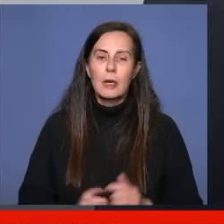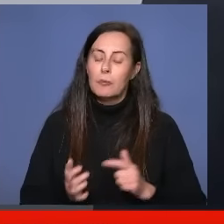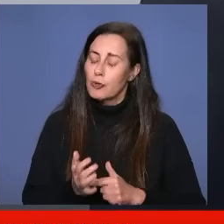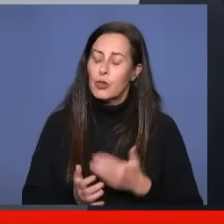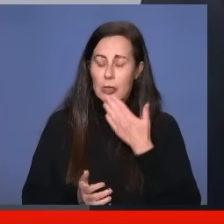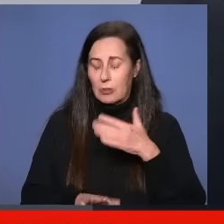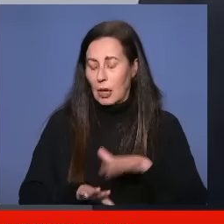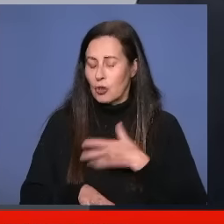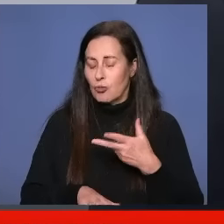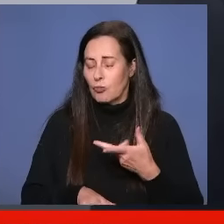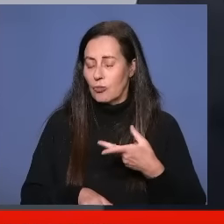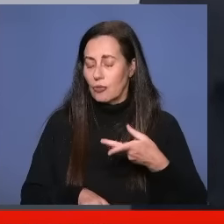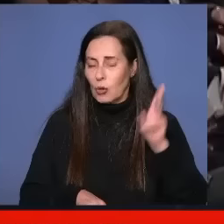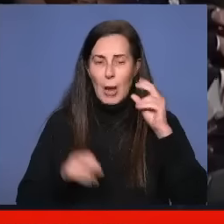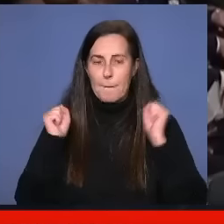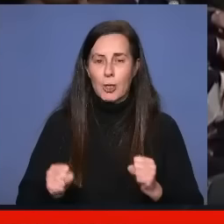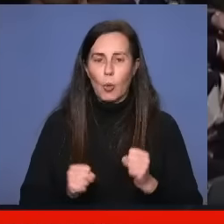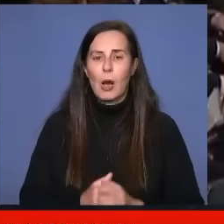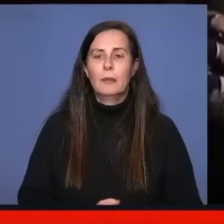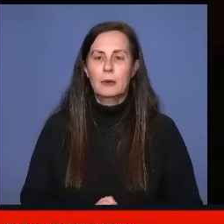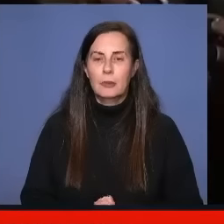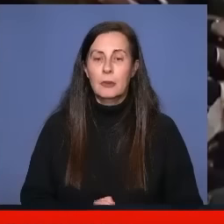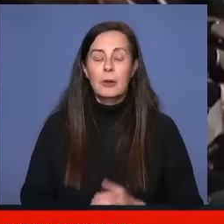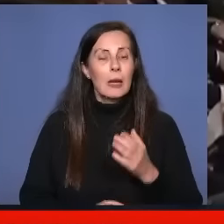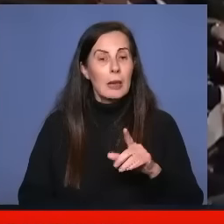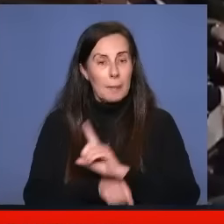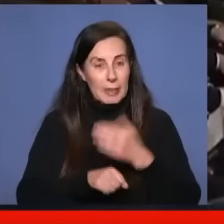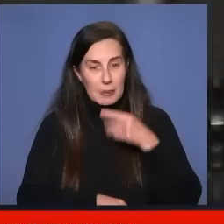feel more safe and more secure. בינתיים ישראל